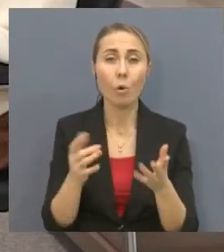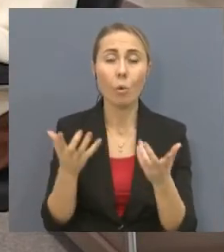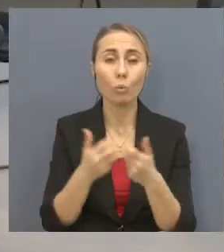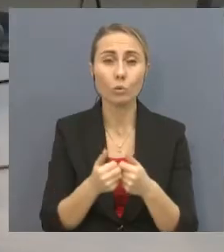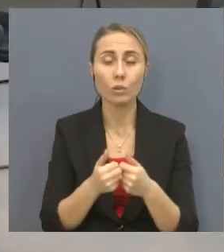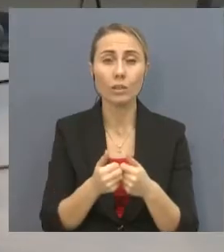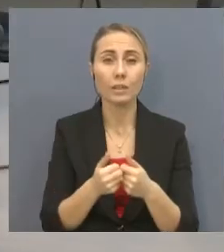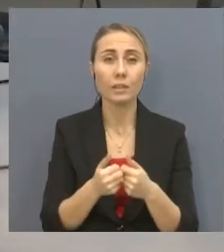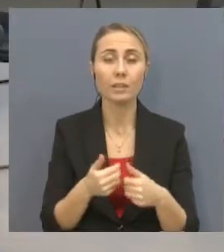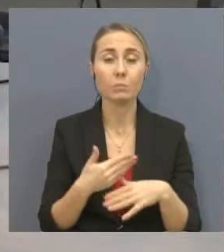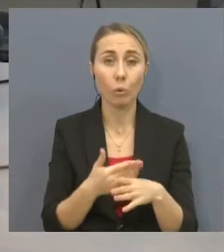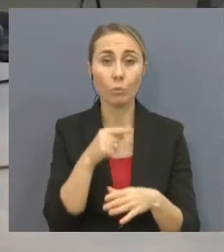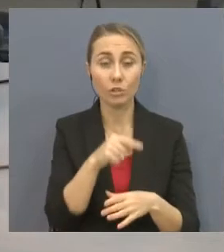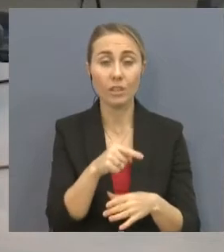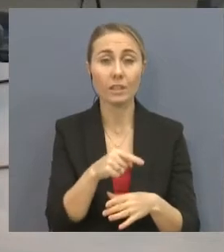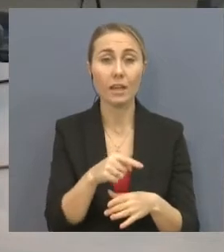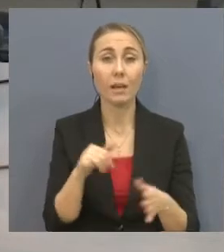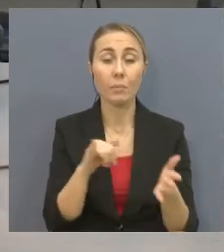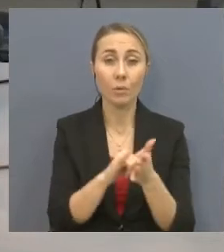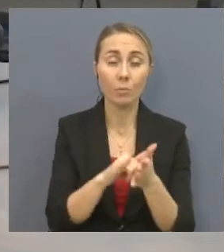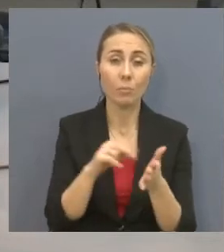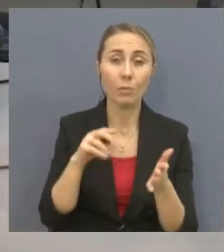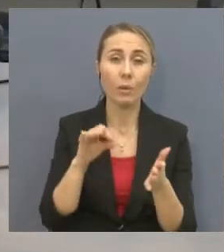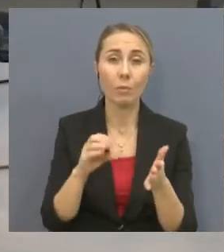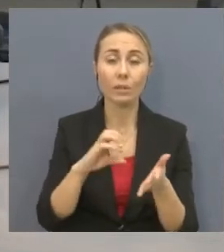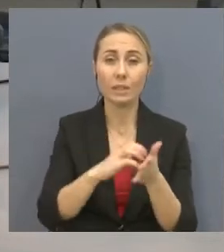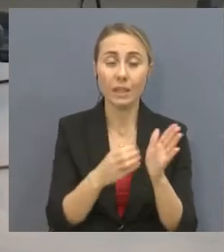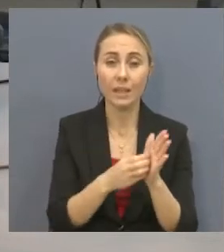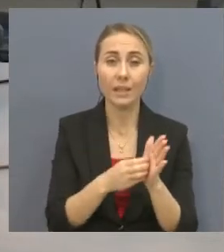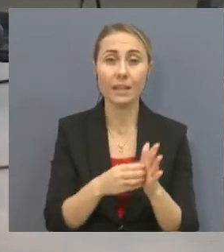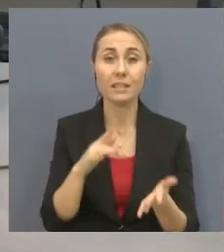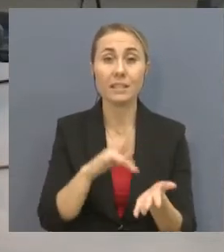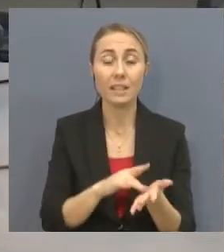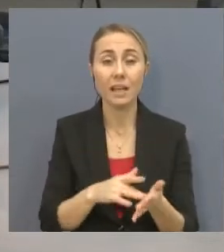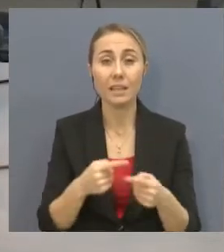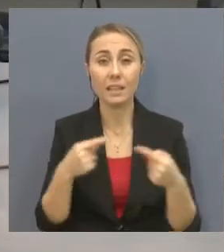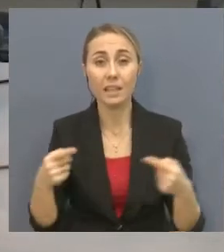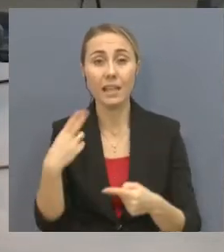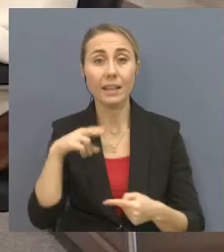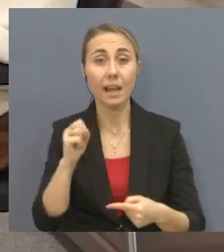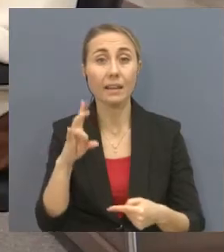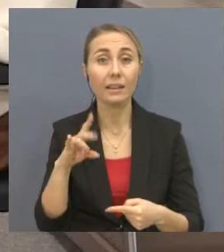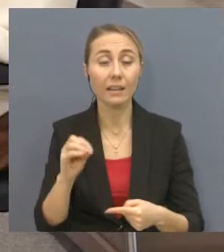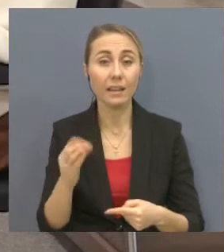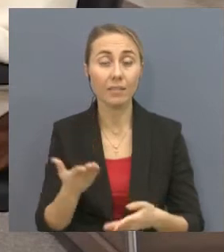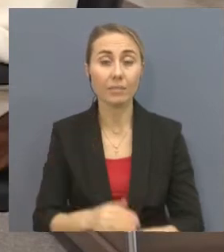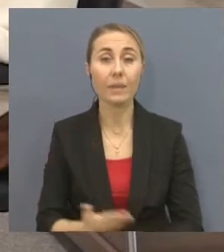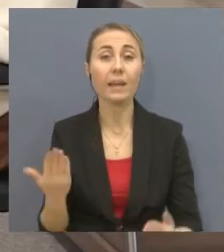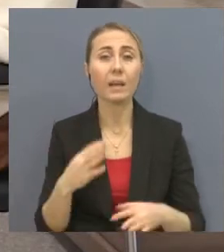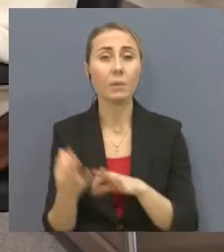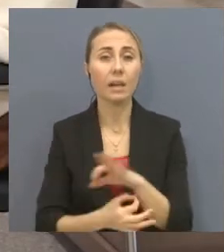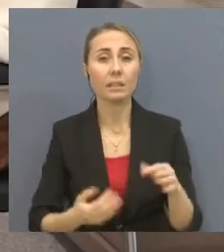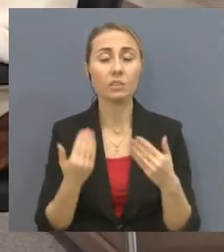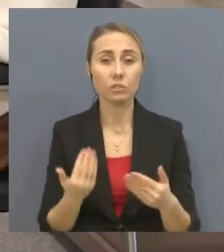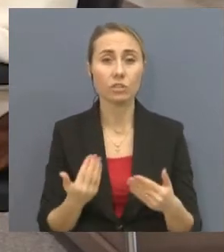с помощью этих приборов учета передавать централизовано те или иные данные какие проекты сейчас